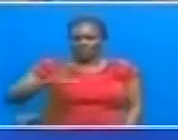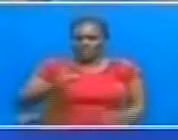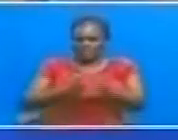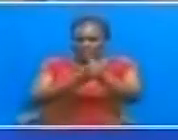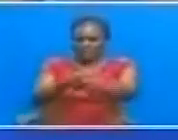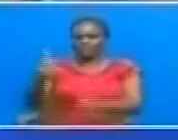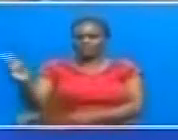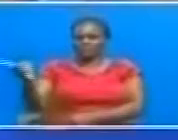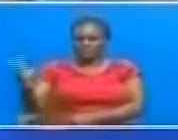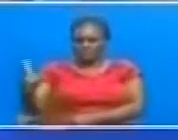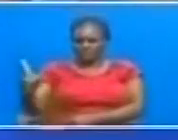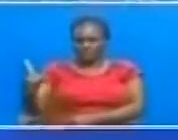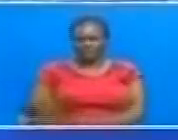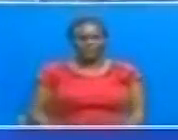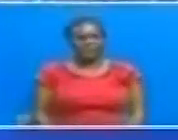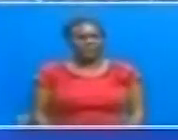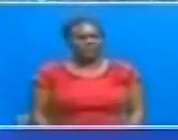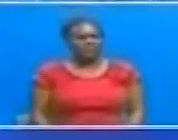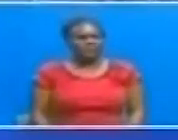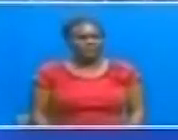Waziri wa Ulinzi Rachel Omamo.